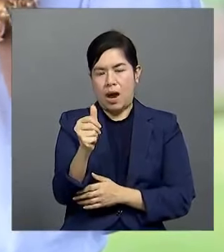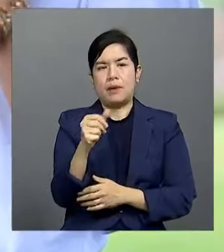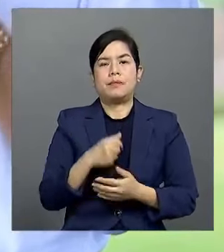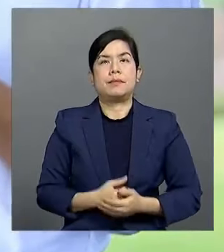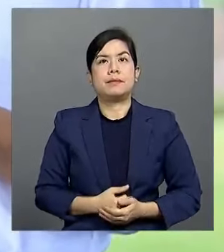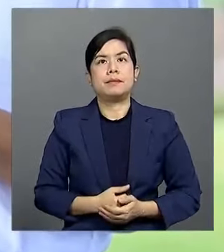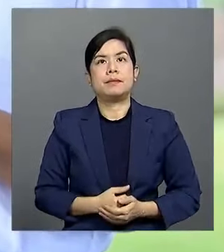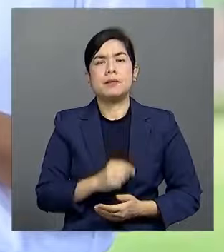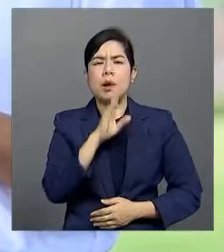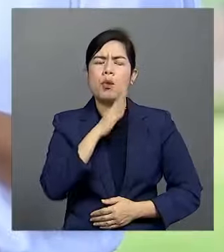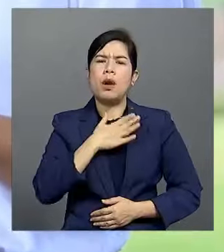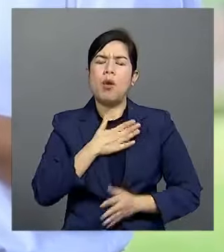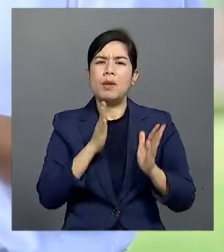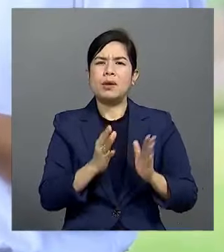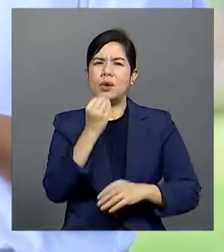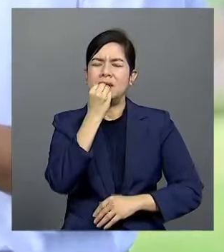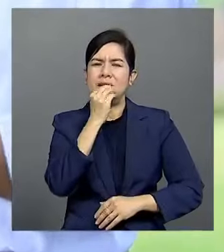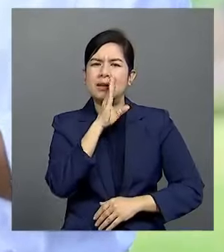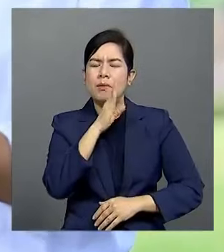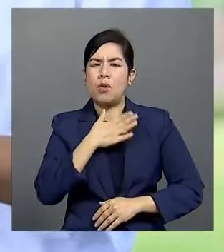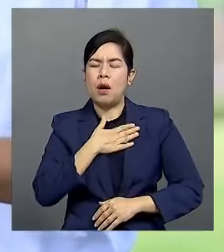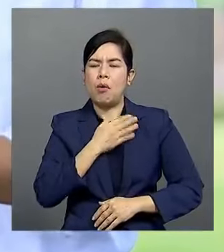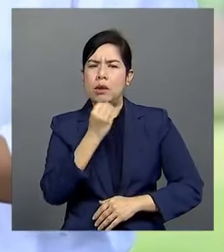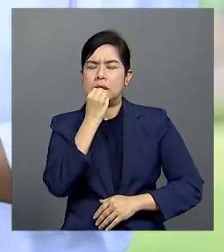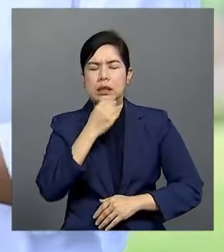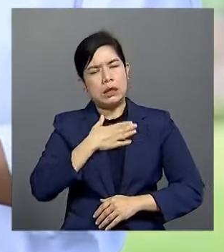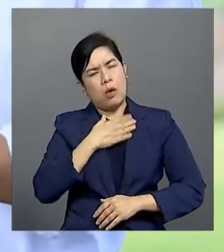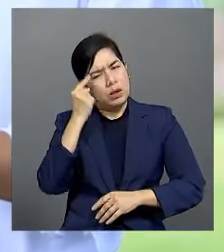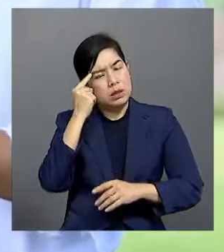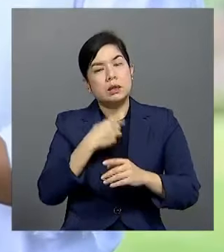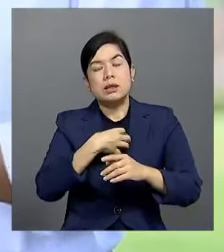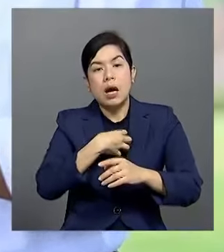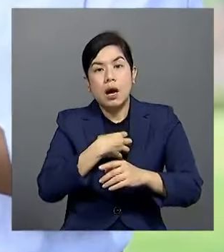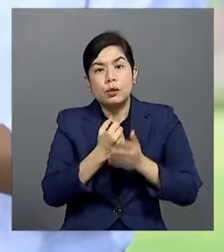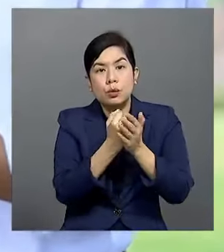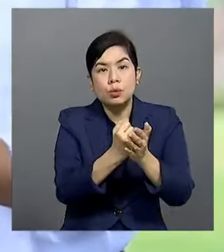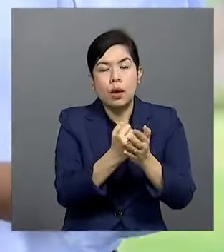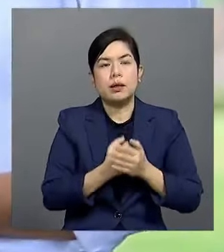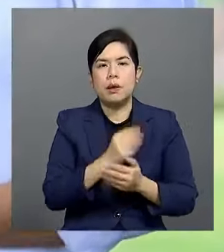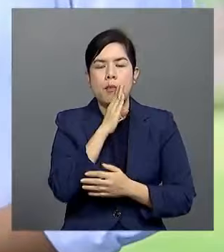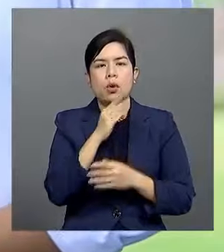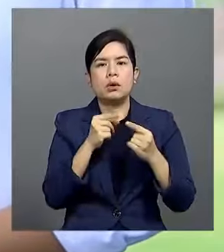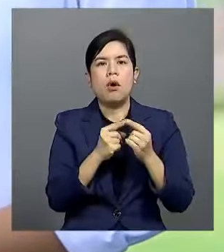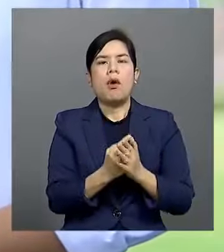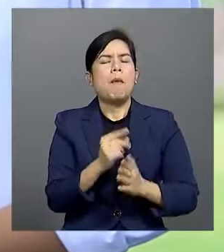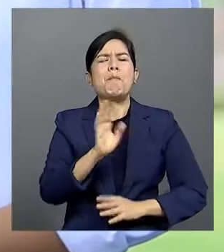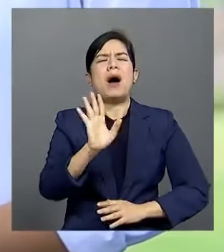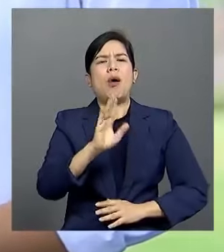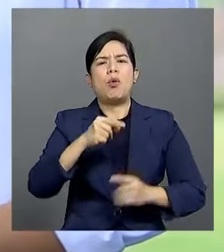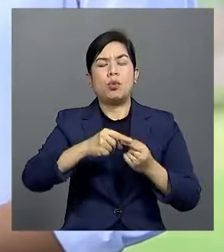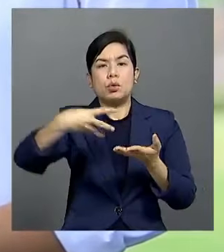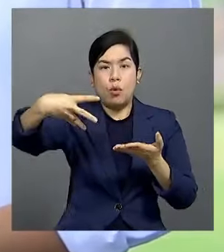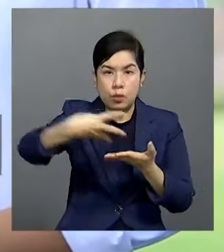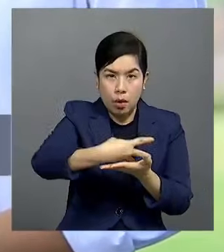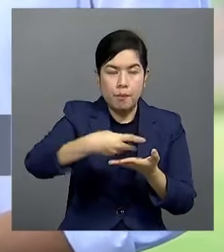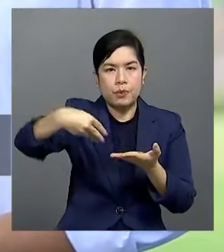ผู้บริโภคเนี้ยค่ะแล้วเราอยากจะช่วยลดโลกร้อนด้วยการแบบว่าเอ้ยไม่เอาช้อนที่บ้านฉันมีช้อนอย่างงี้เราสามารถจะมีปุ่มเขาไปเลือกได้ไหมคะ